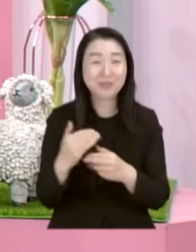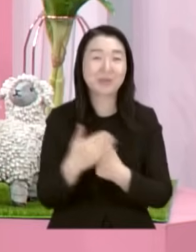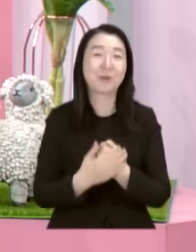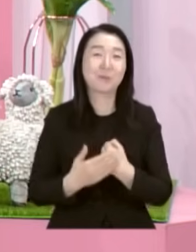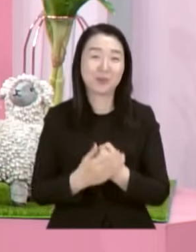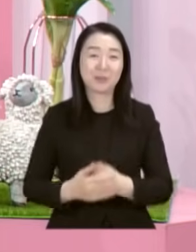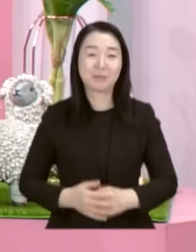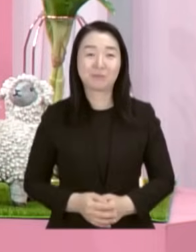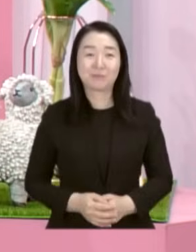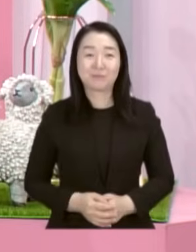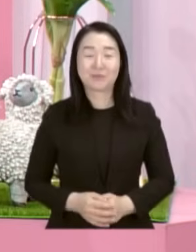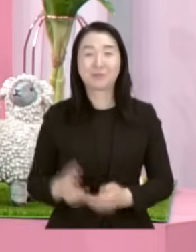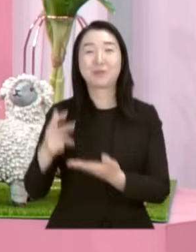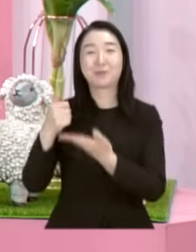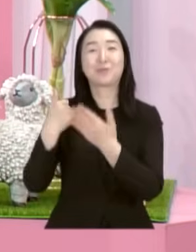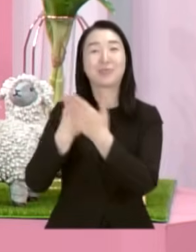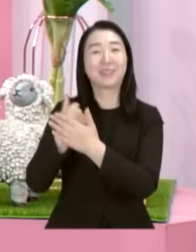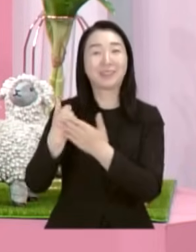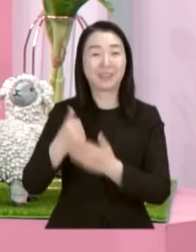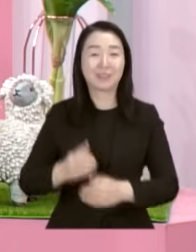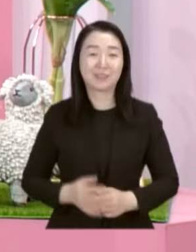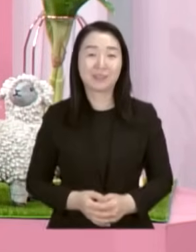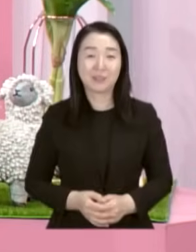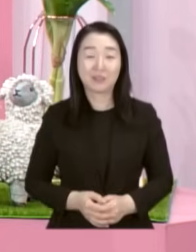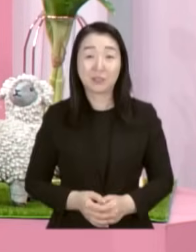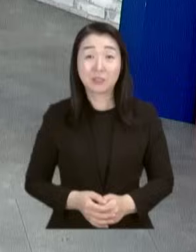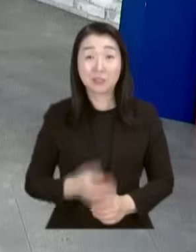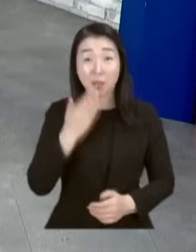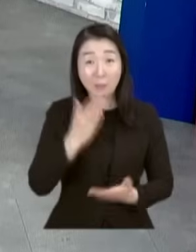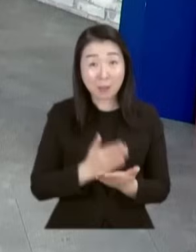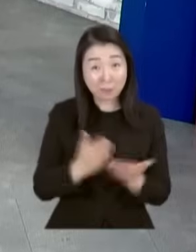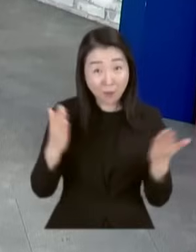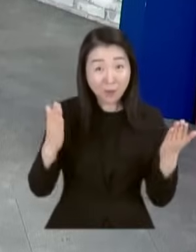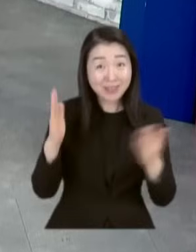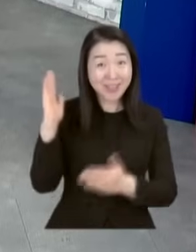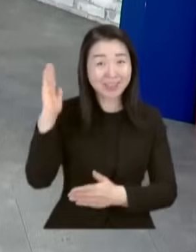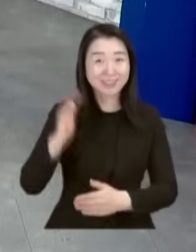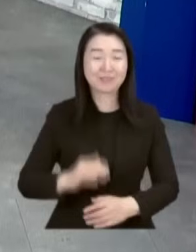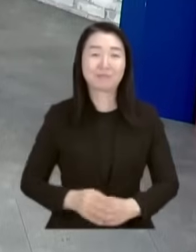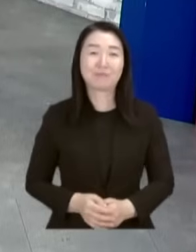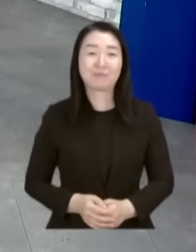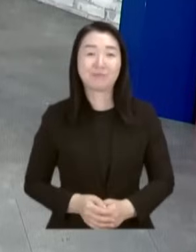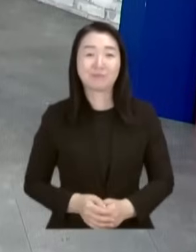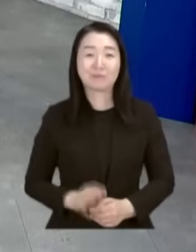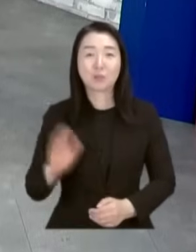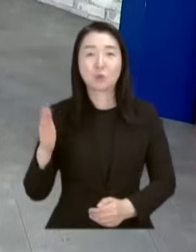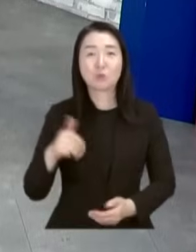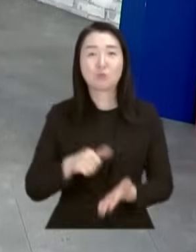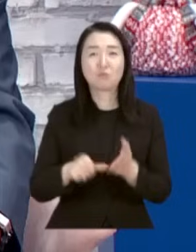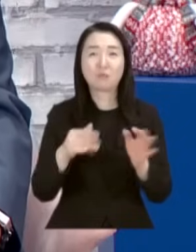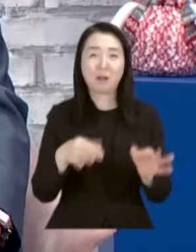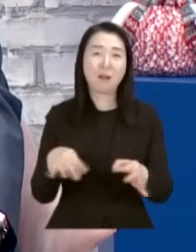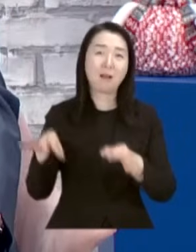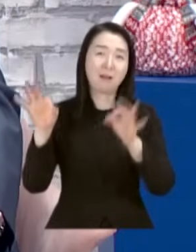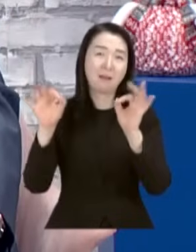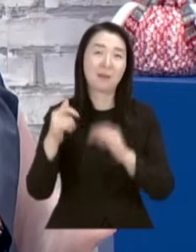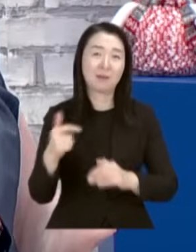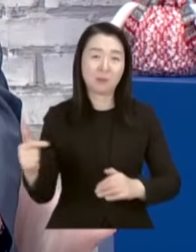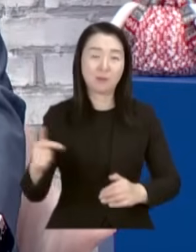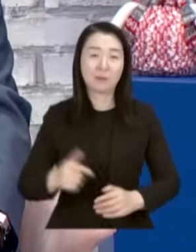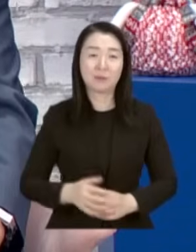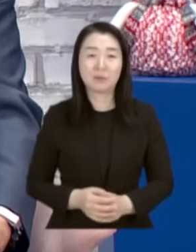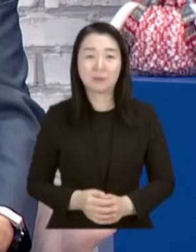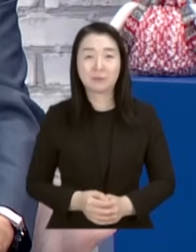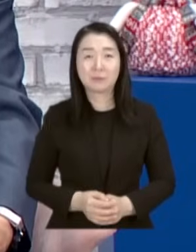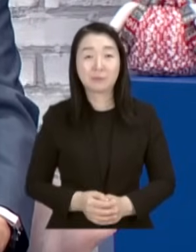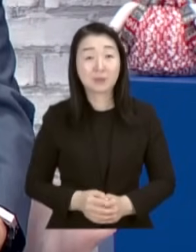네. 기도 덕분입니다. 예. 물론 주님의 은혜죠. 자, 목사님 이제 우리 그 밥퍼 얘기 좀 좀 더 할게요. 네, 네. 요즘 물가가 너무 많이 올라서